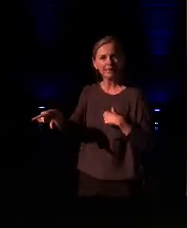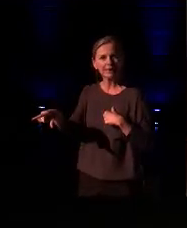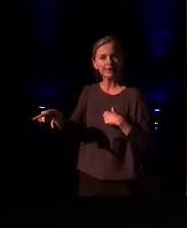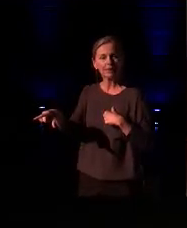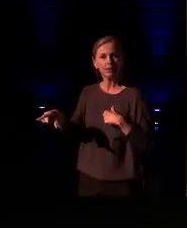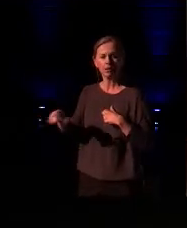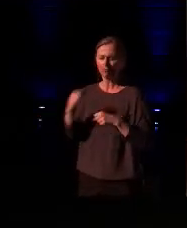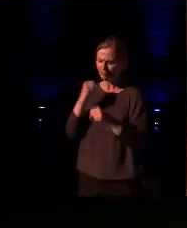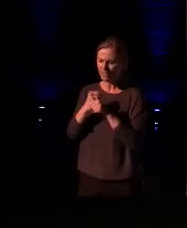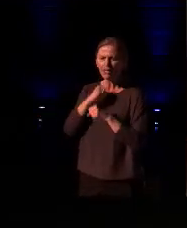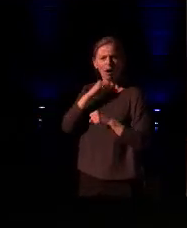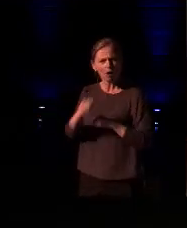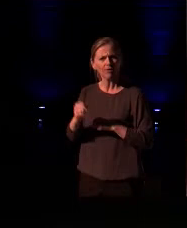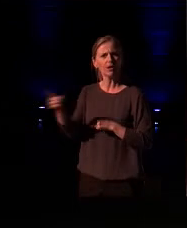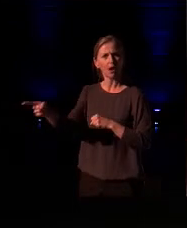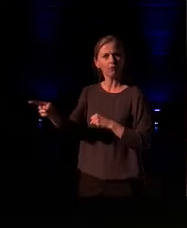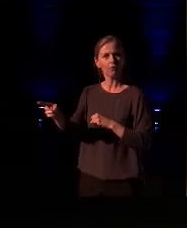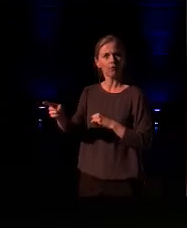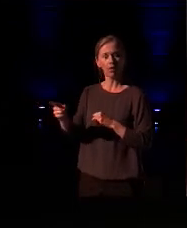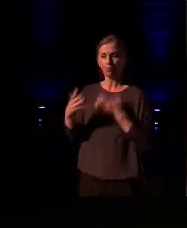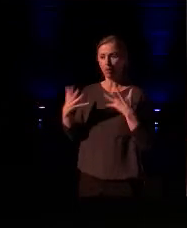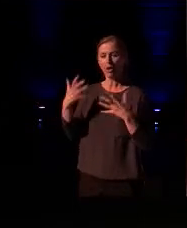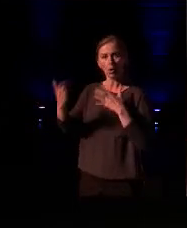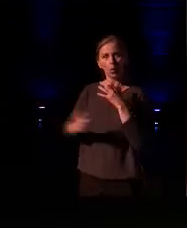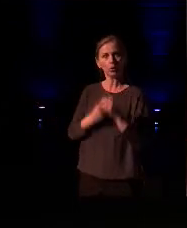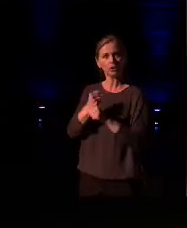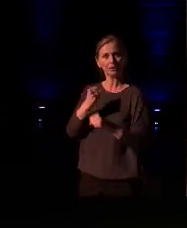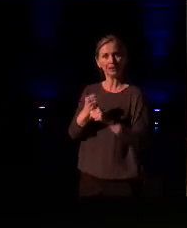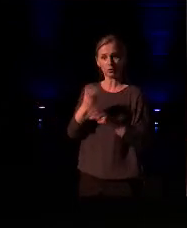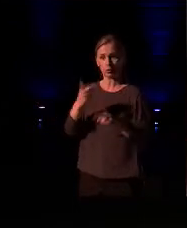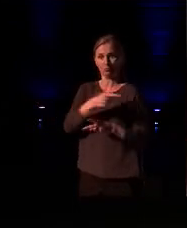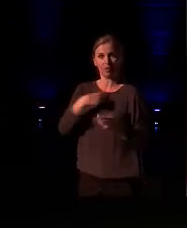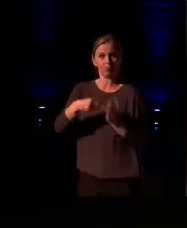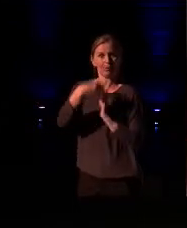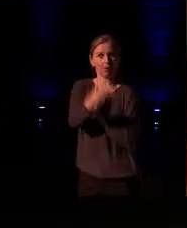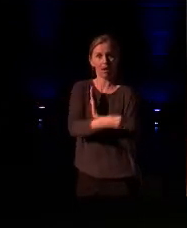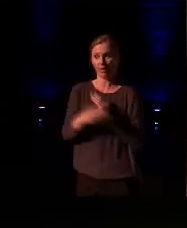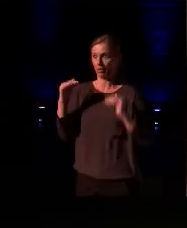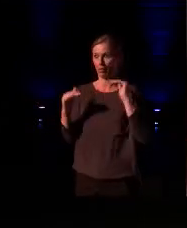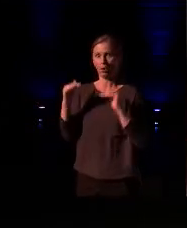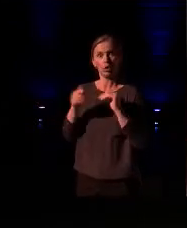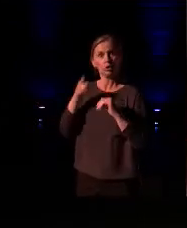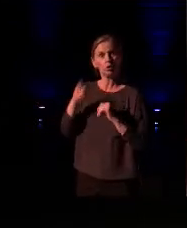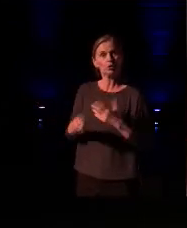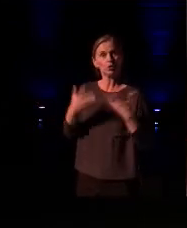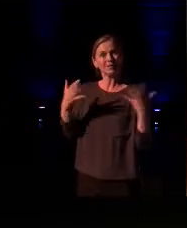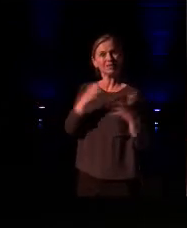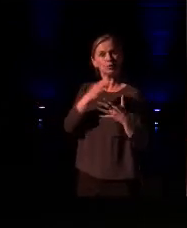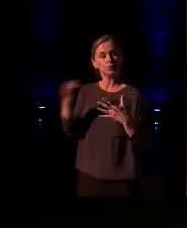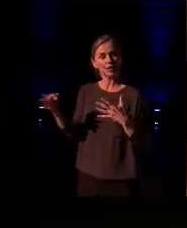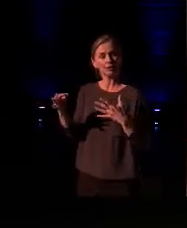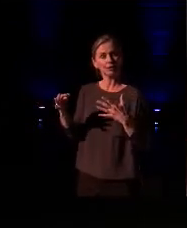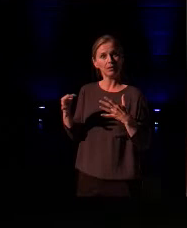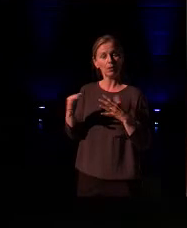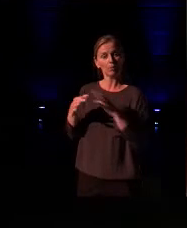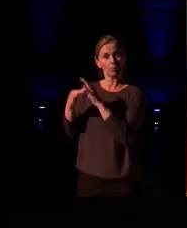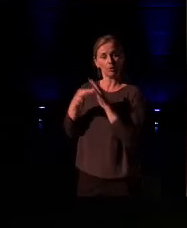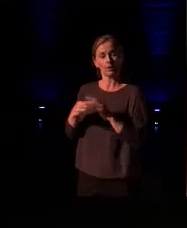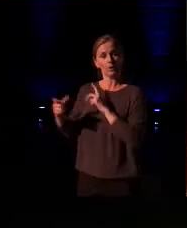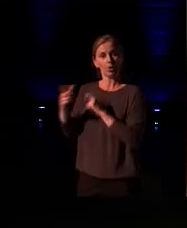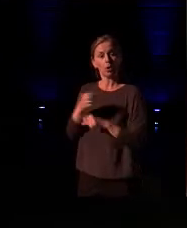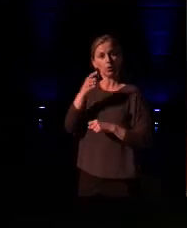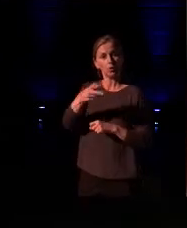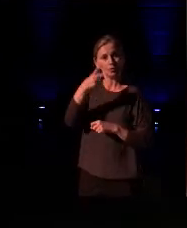Og vi helt avhengig av det. Vi har nesten like mange årsverk som vi har de vi betaler. 110 000 årsverk pårørende i kommunhelsetjenesten, og